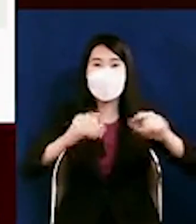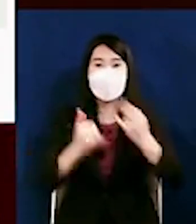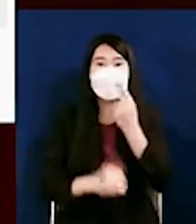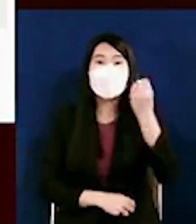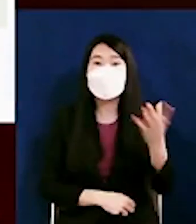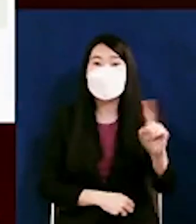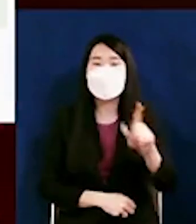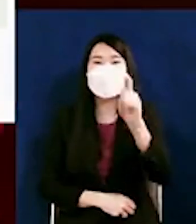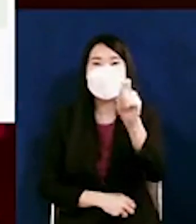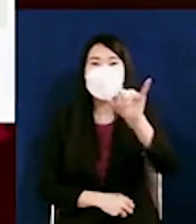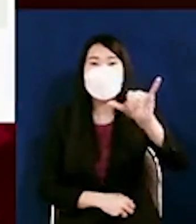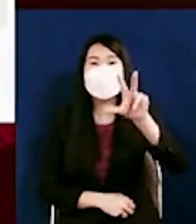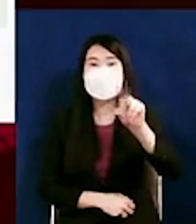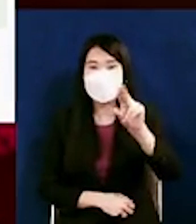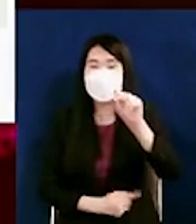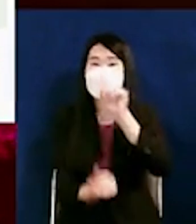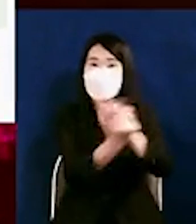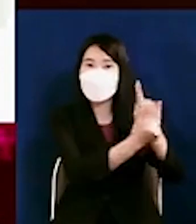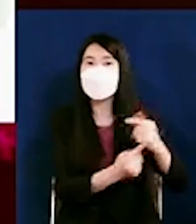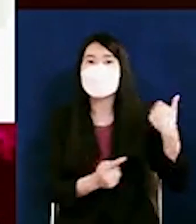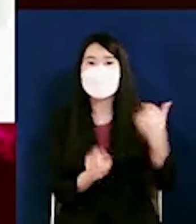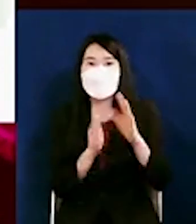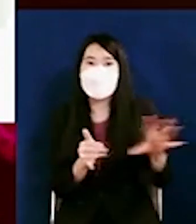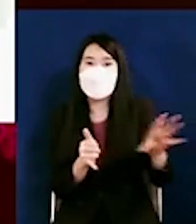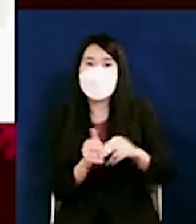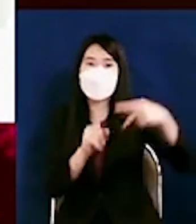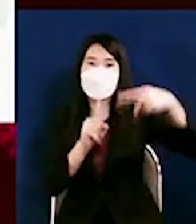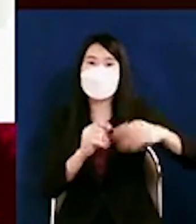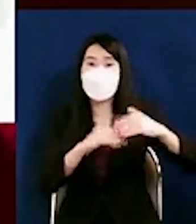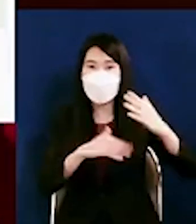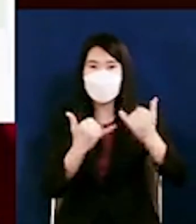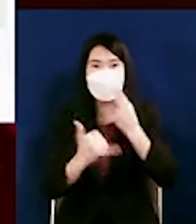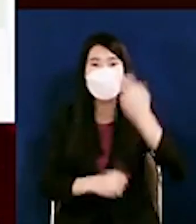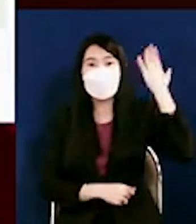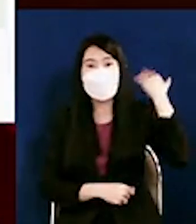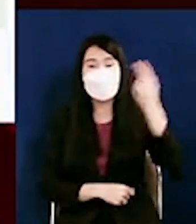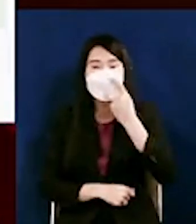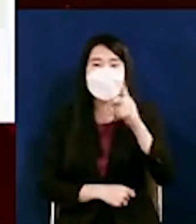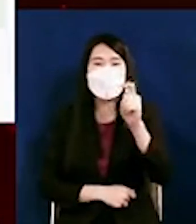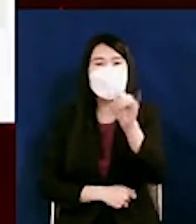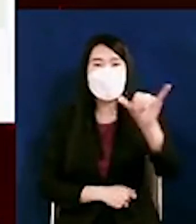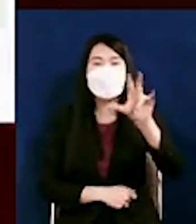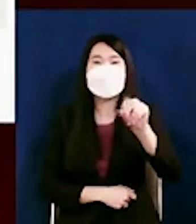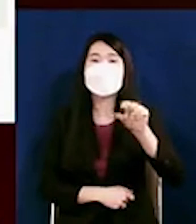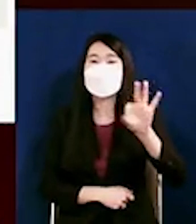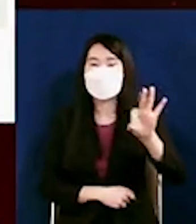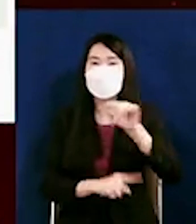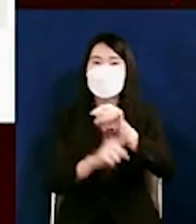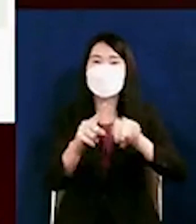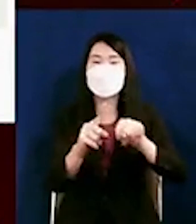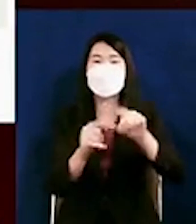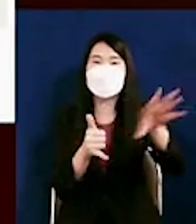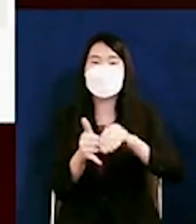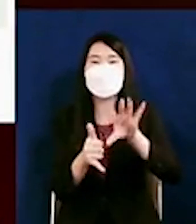อยก็คือ AY 30นะครับเจอมาพันกว่าลายในช่วงเวลาที่ผ่านมาแล้วก็ AY 39อีก83ล